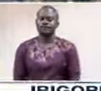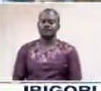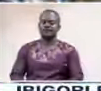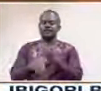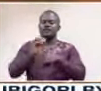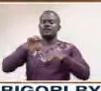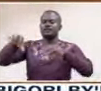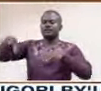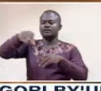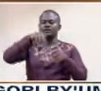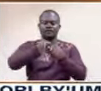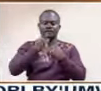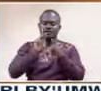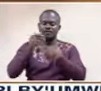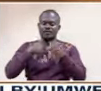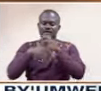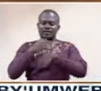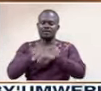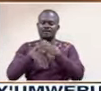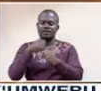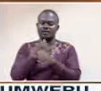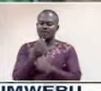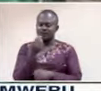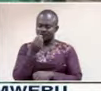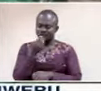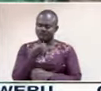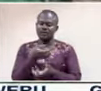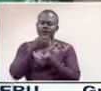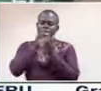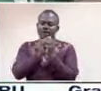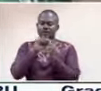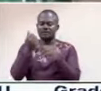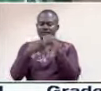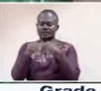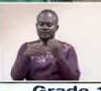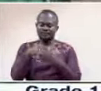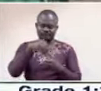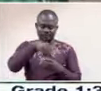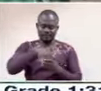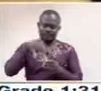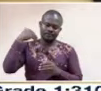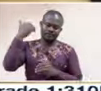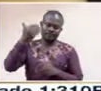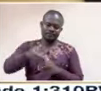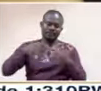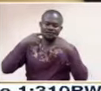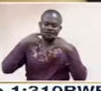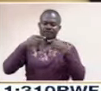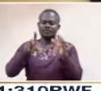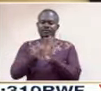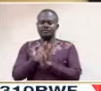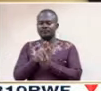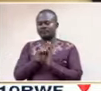Abacuruzi hirya no hino kimwe n'abanyenganda bakora ibiribwa, ibinyobwa n'ibindi bicuruzwa bipfunyikwa, nyuma yaho hasohokeye amategeko